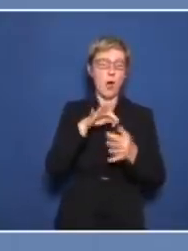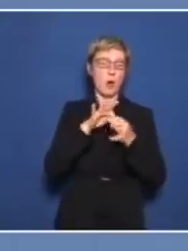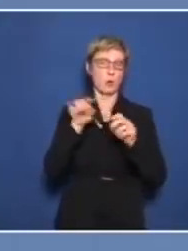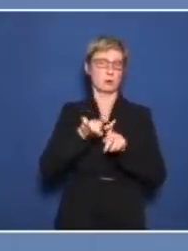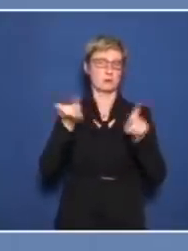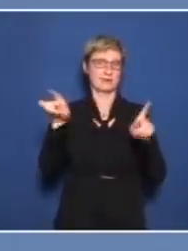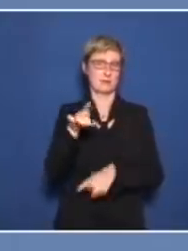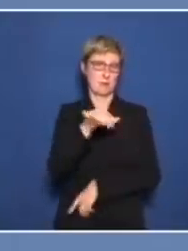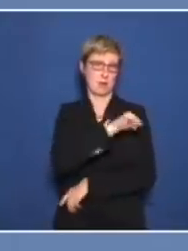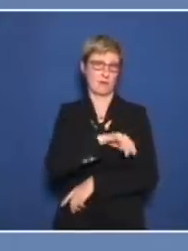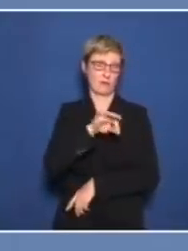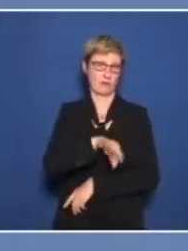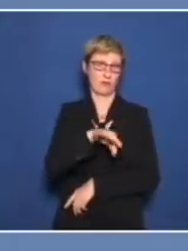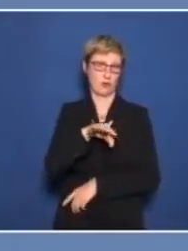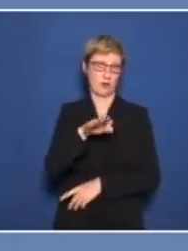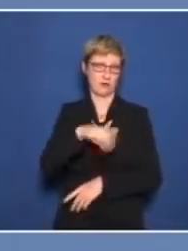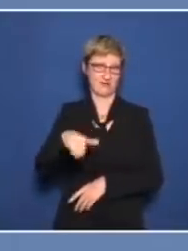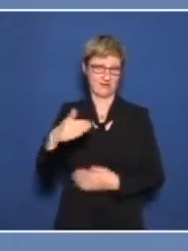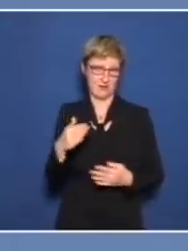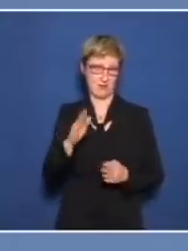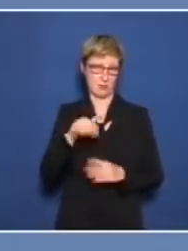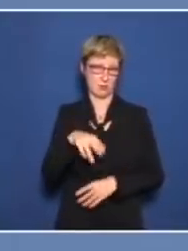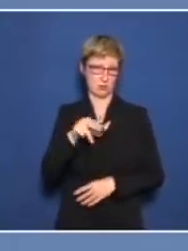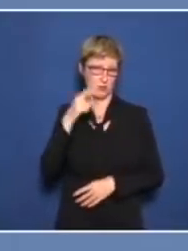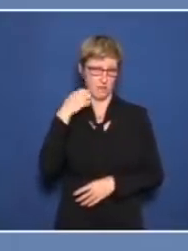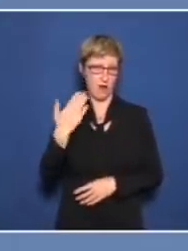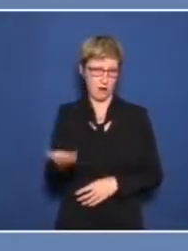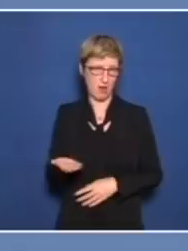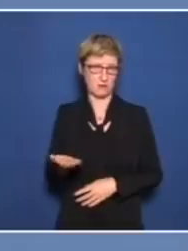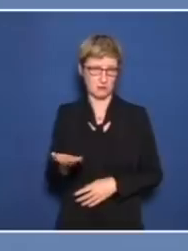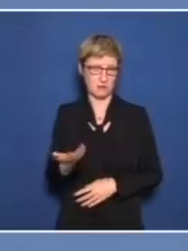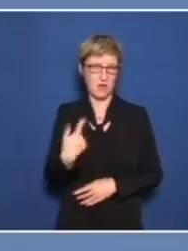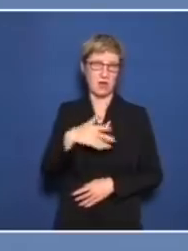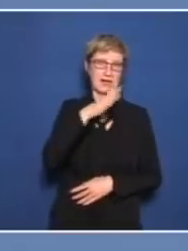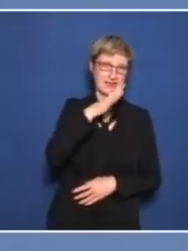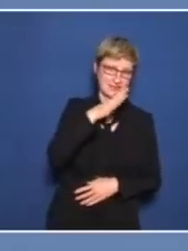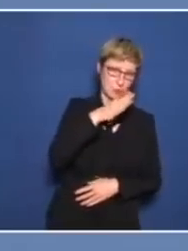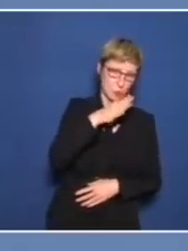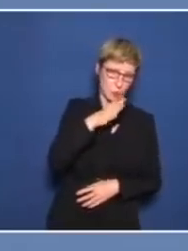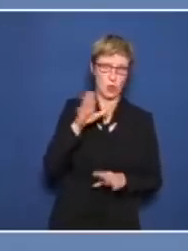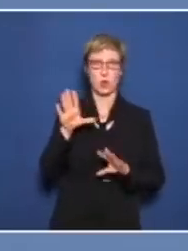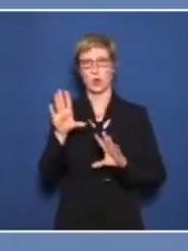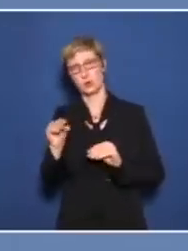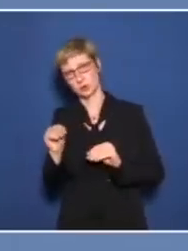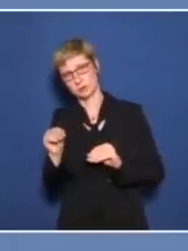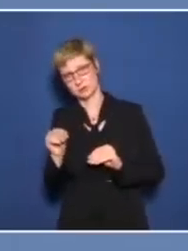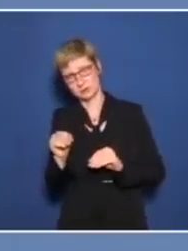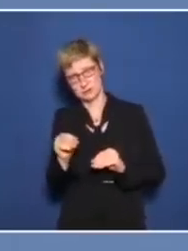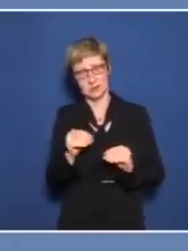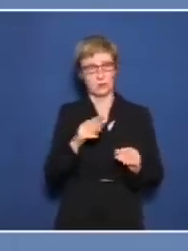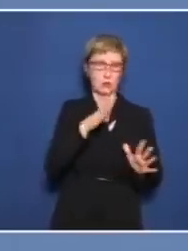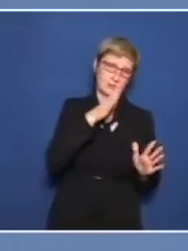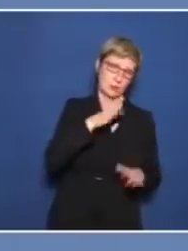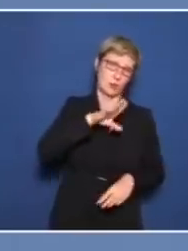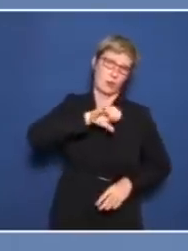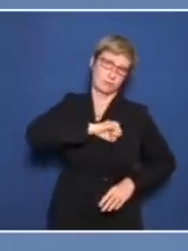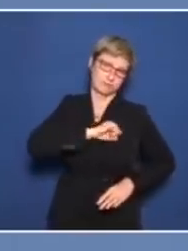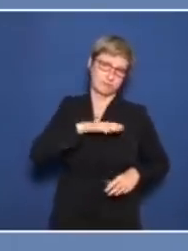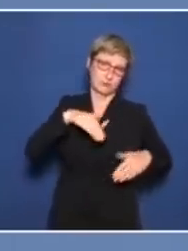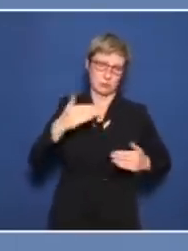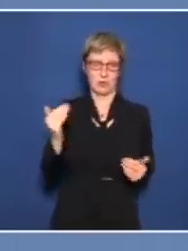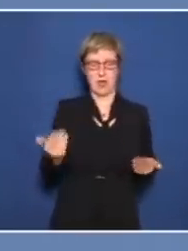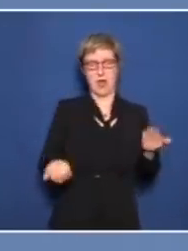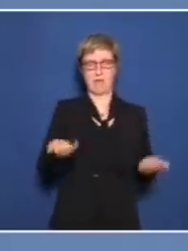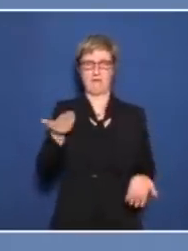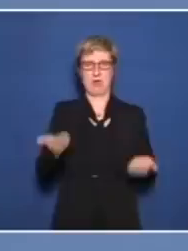beschäftigen. Und im Übrigen auch dort mit der Frage von Risiken-Nutzen-Fragen beschäftigen. Da kann ich noch nicht abschließend sagen, wie das ausgeht, aber ich will es zumindest